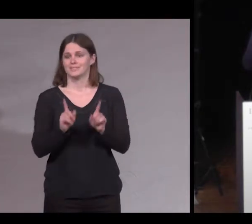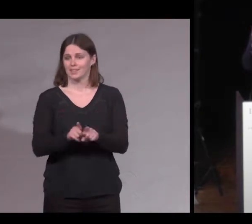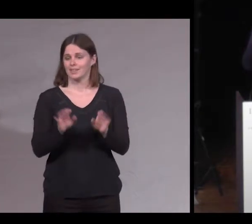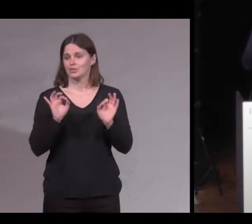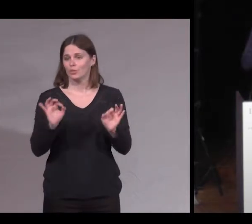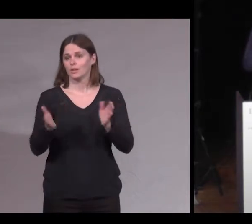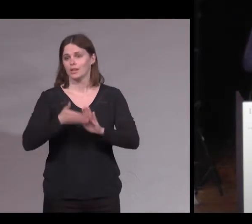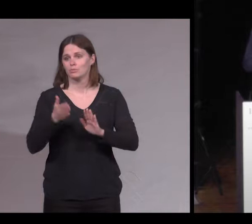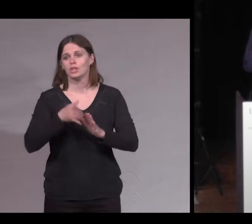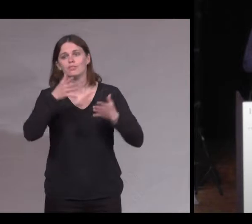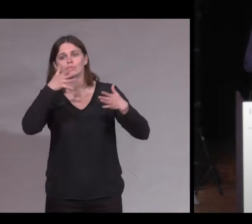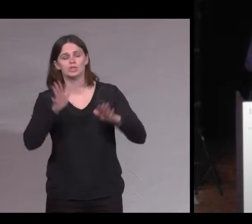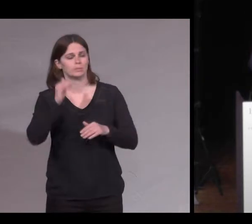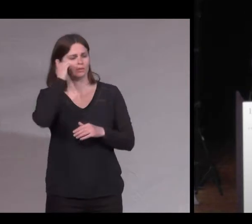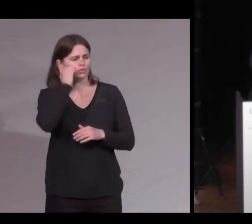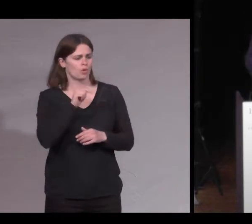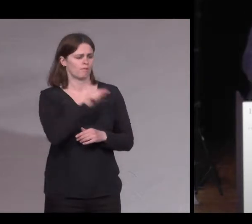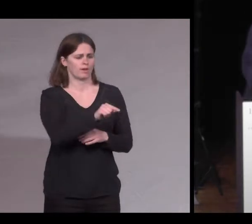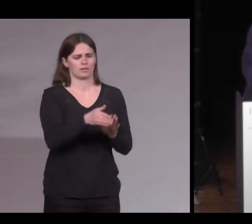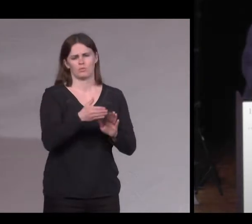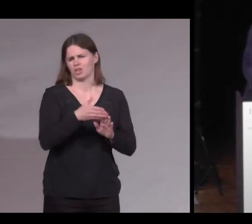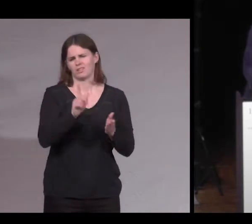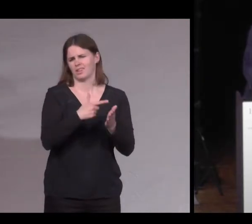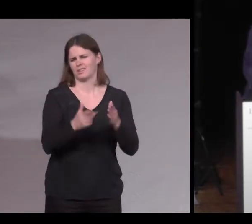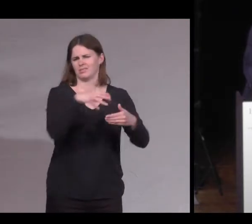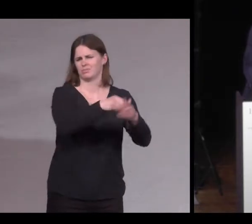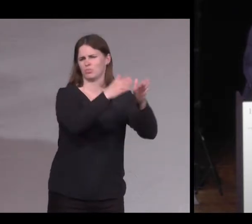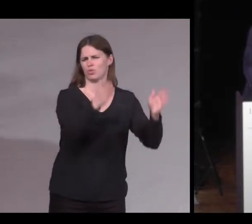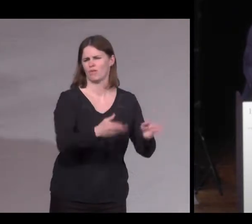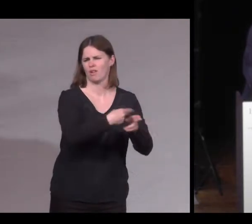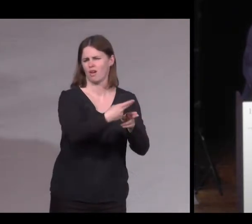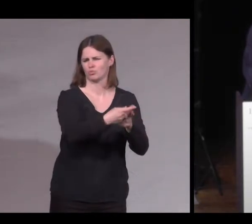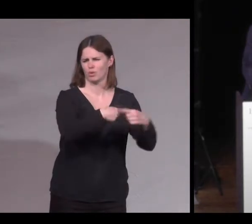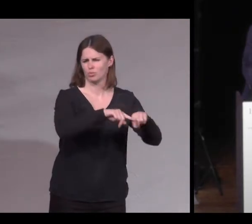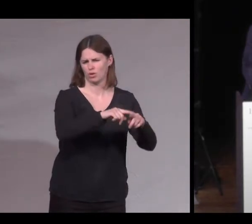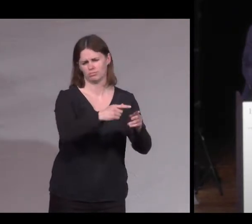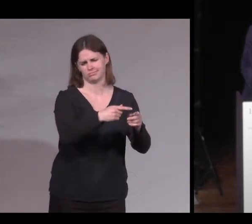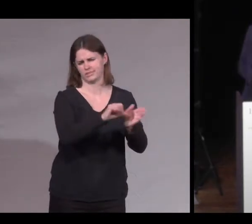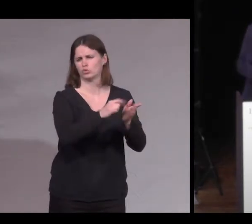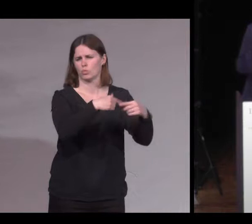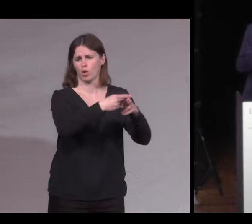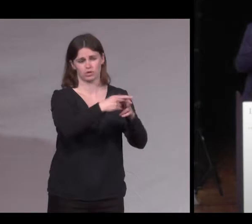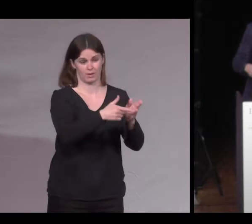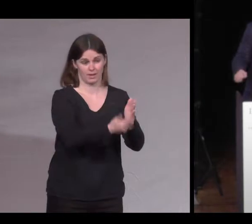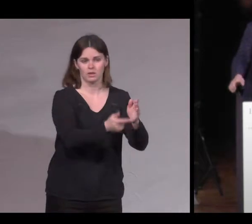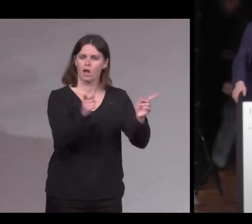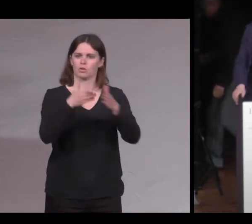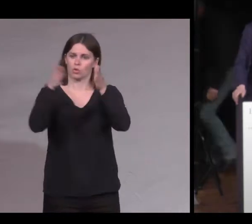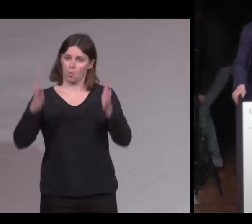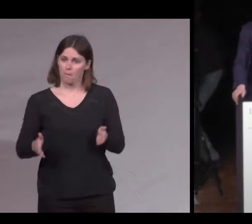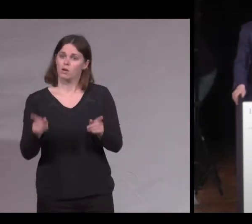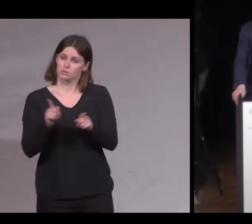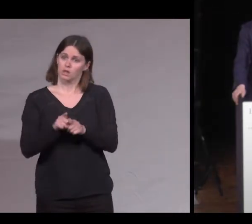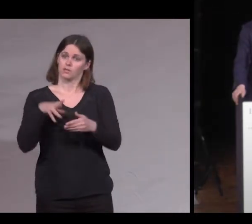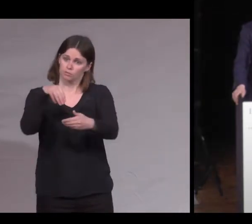kde je třeba zhoršený přístup ke klinikám, k různým klinickým specialistům. Nicméně, když jsme si dělali